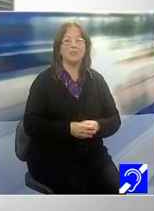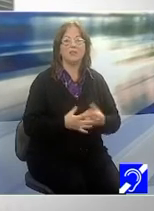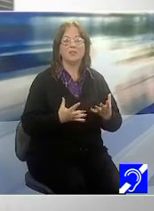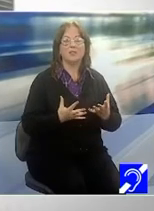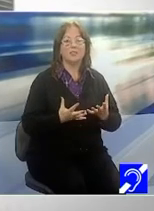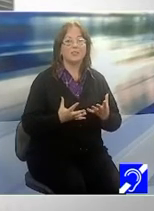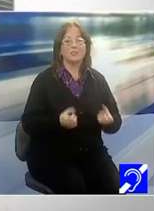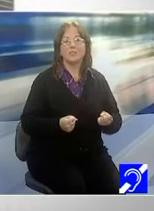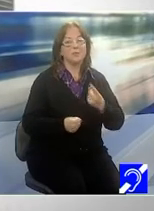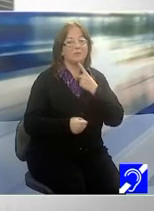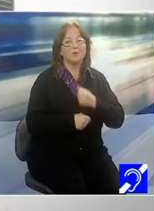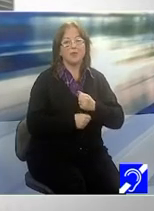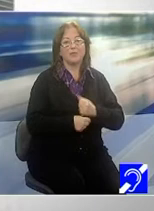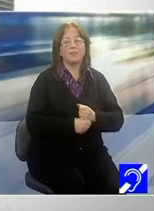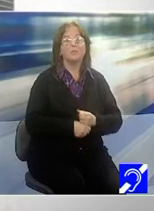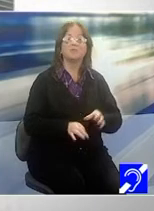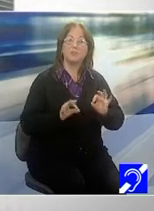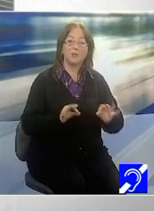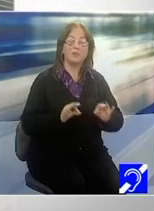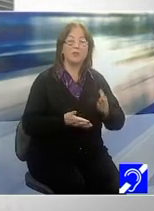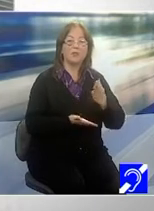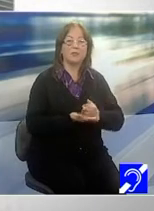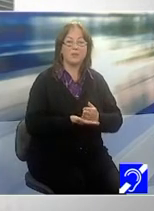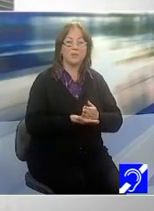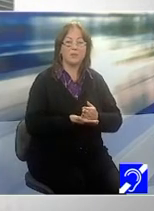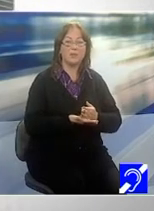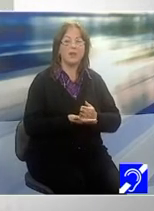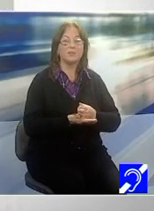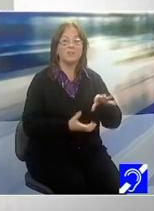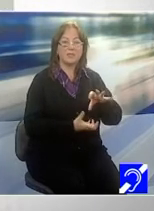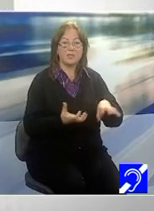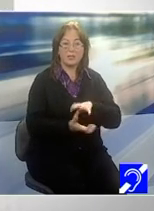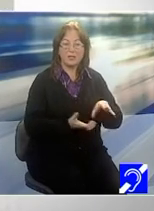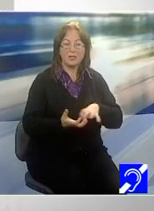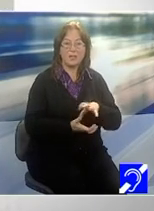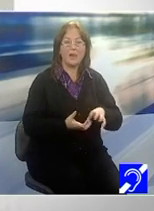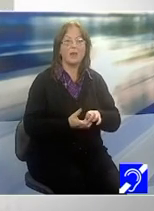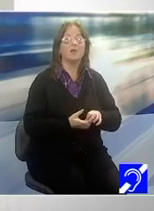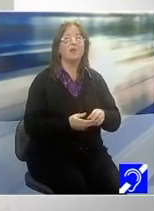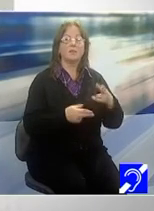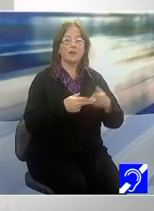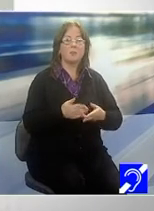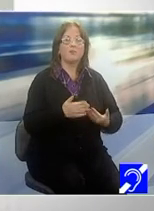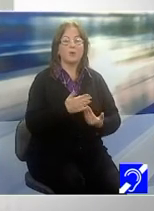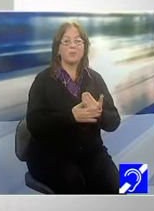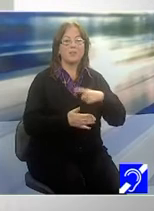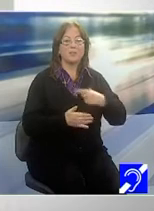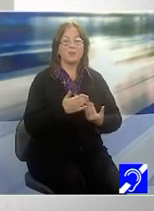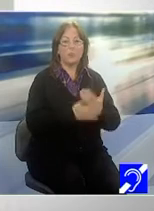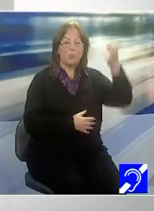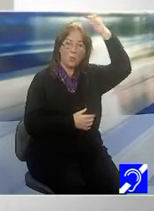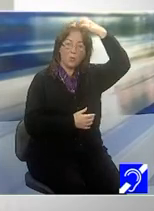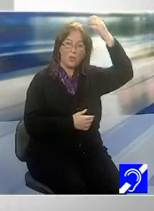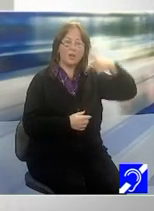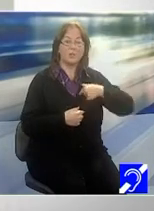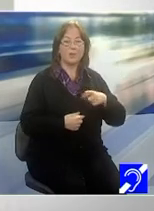făcut? E bine că s-a terminat perioada de criză, putem spune, odată cu investirea noului guvern. Eu sunt optimist